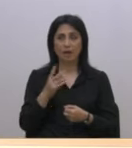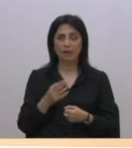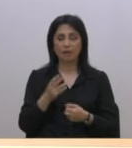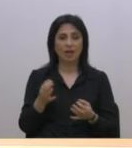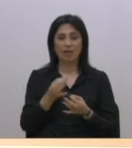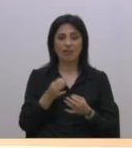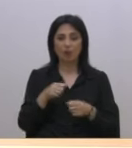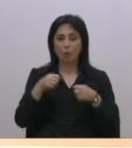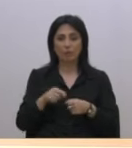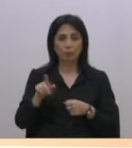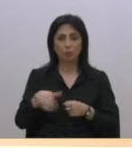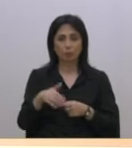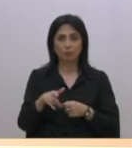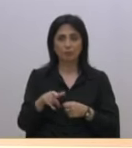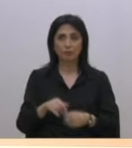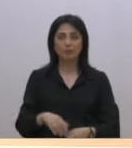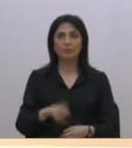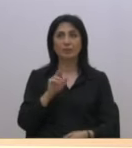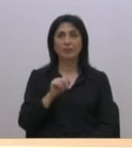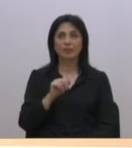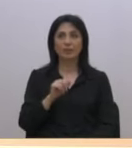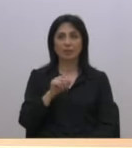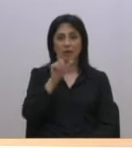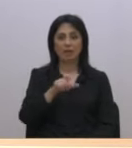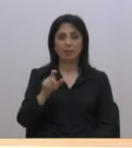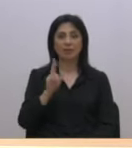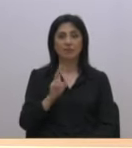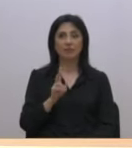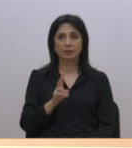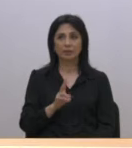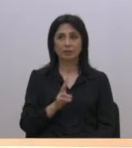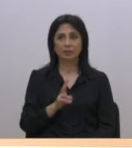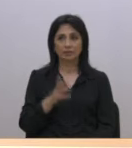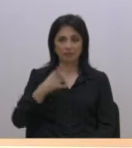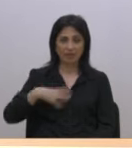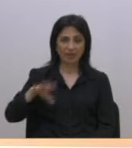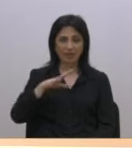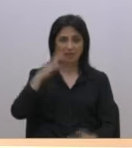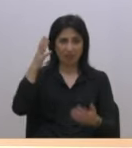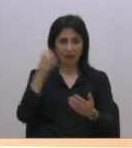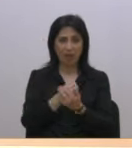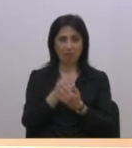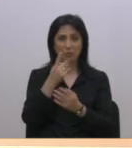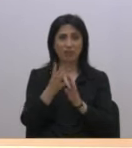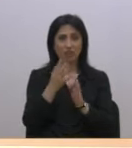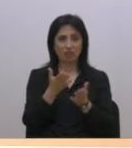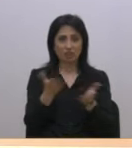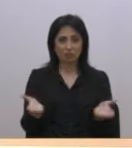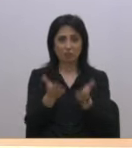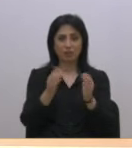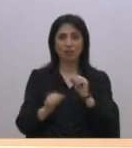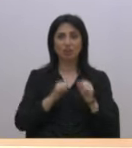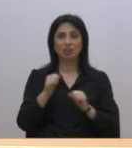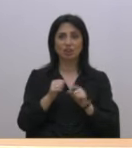არანაირი კომპეტენცია მას არ გააჩნდა. და ის ადამიანები, რომლებმაც საქართველო გაამარჯვინეს პირველ რიგში,